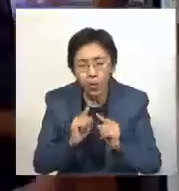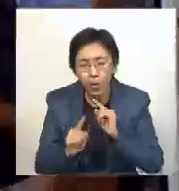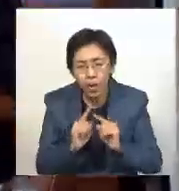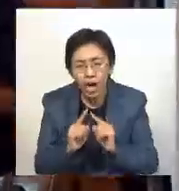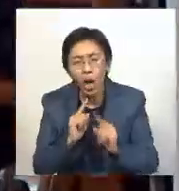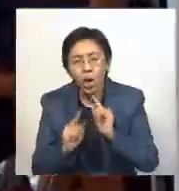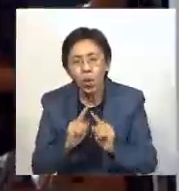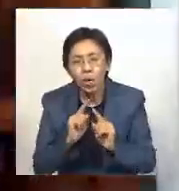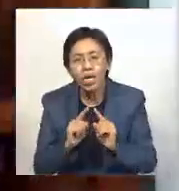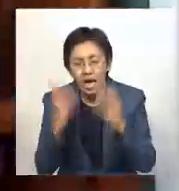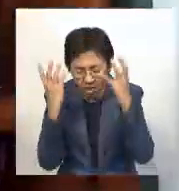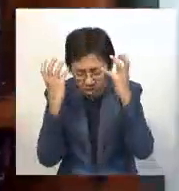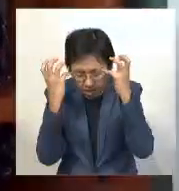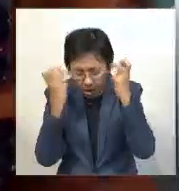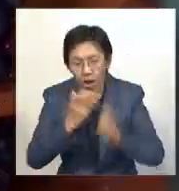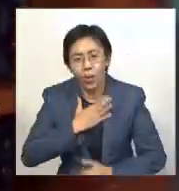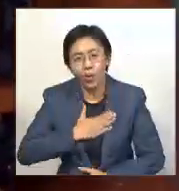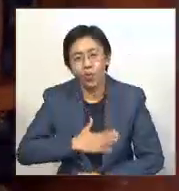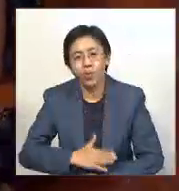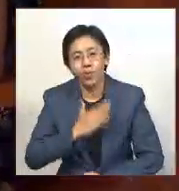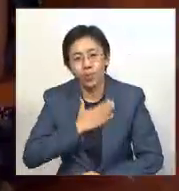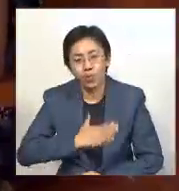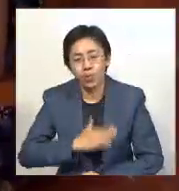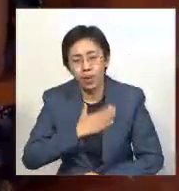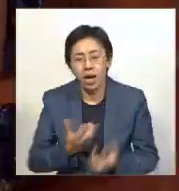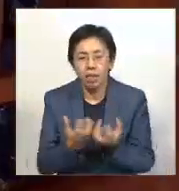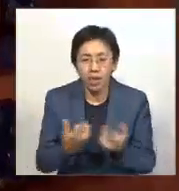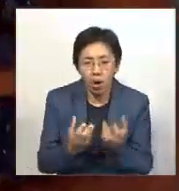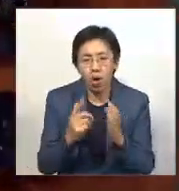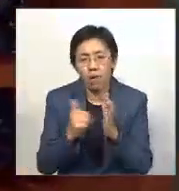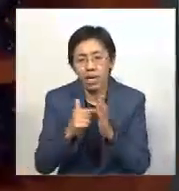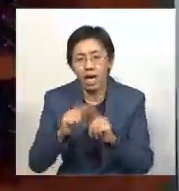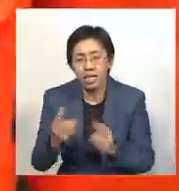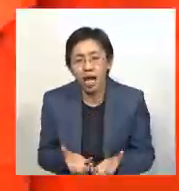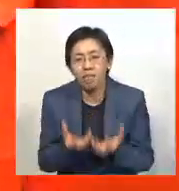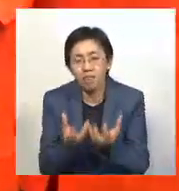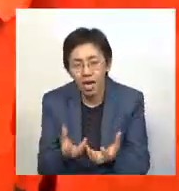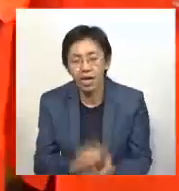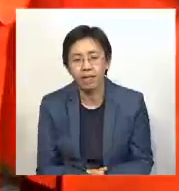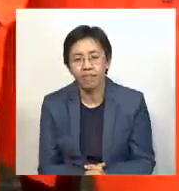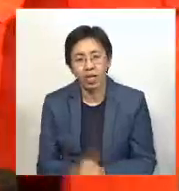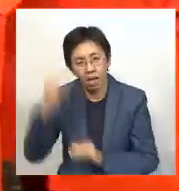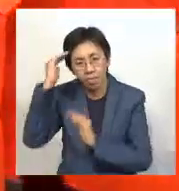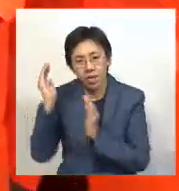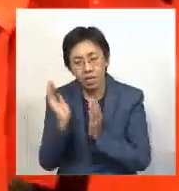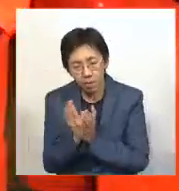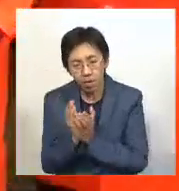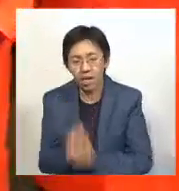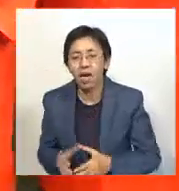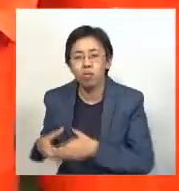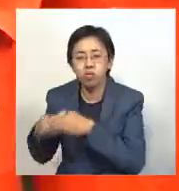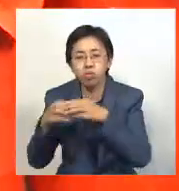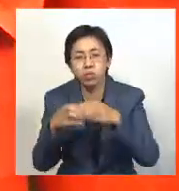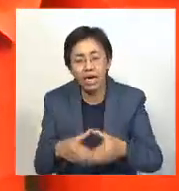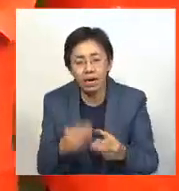ยนะคะเพื่อเป็นการคลายความเครียดนอกจากนี้ก็ยังมอบเวชภัณฑ์แล้วก็มีทางตำรวจค่ะที่เดินทางลงพื้น